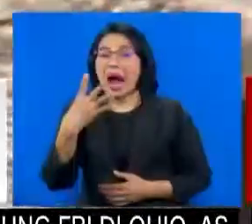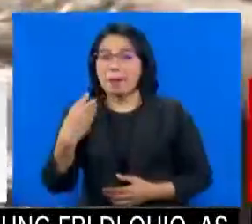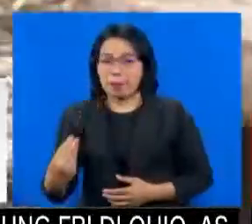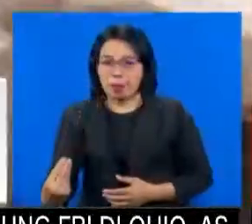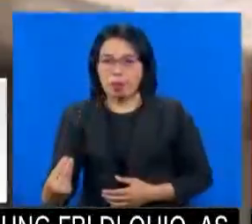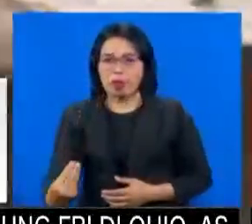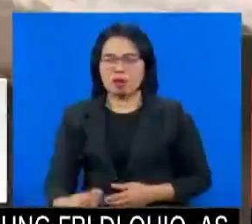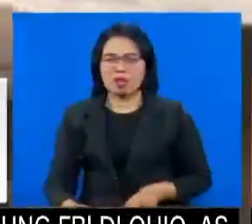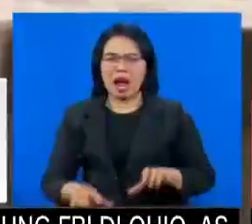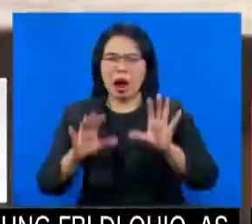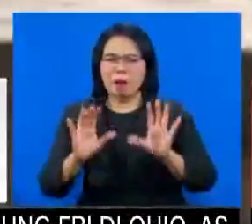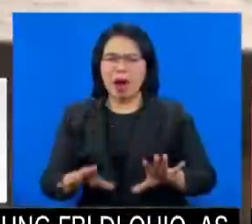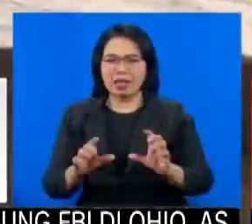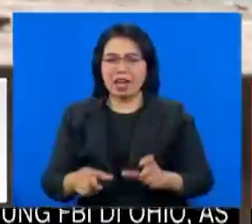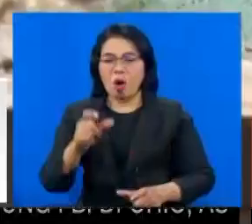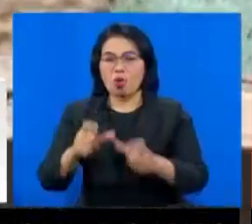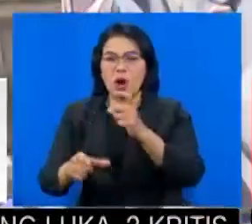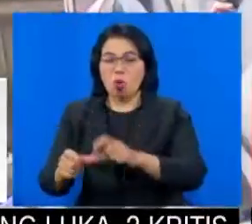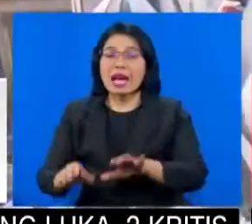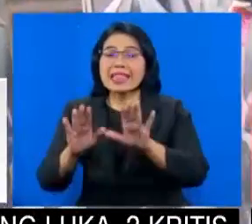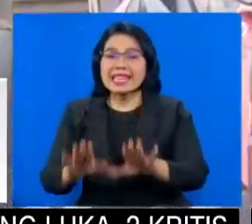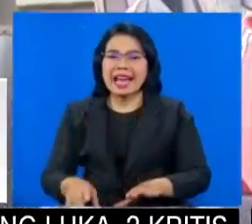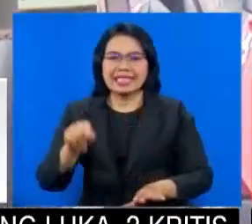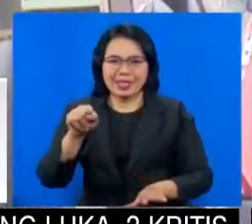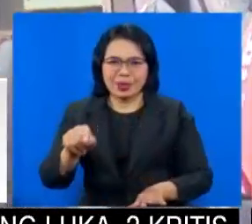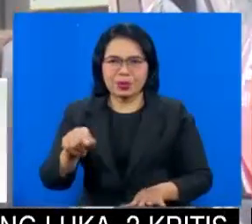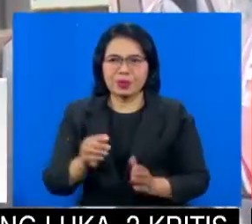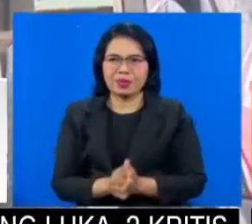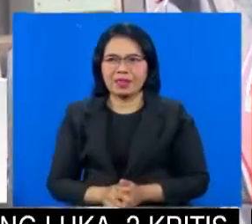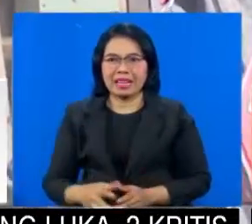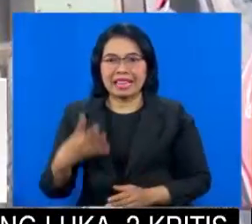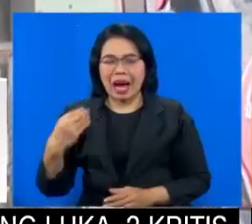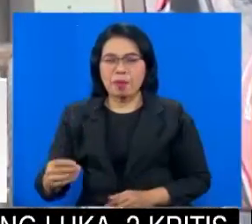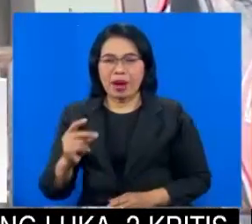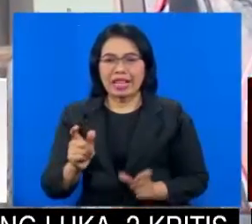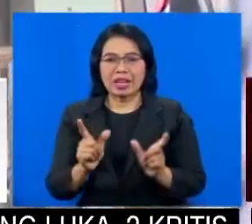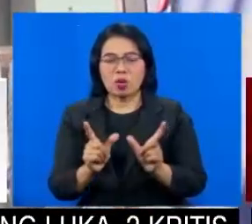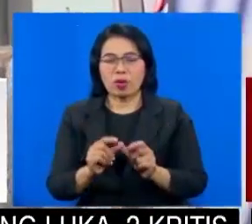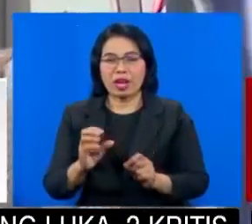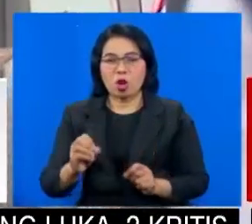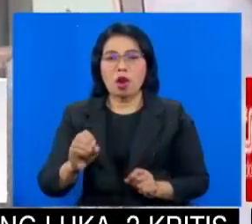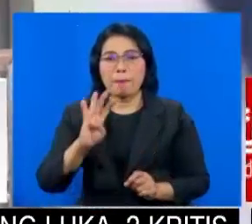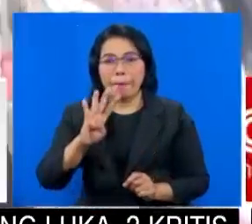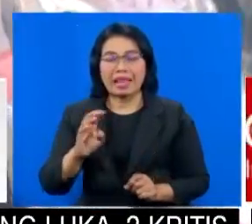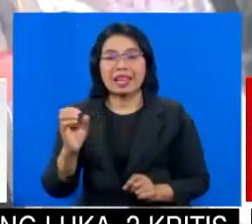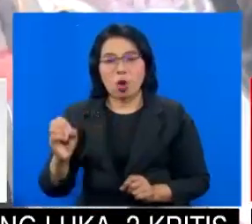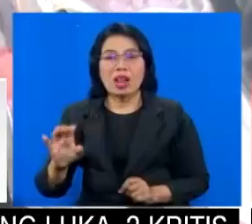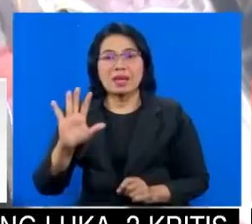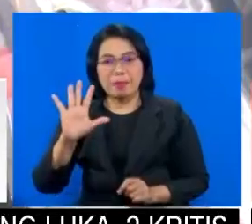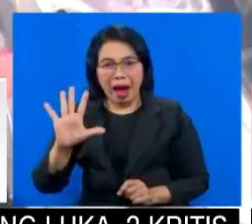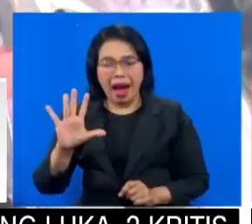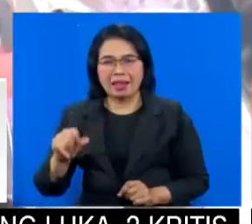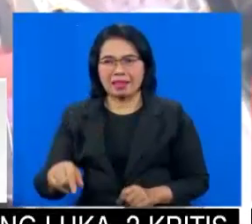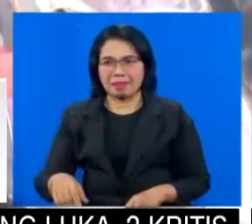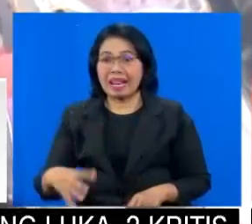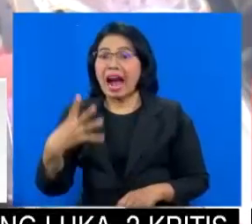dihuni ratusan nelayan. Kampung di RW 04 dan RW 05 Kelurahan Kamal Muara ini sudah dikenal